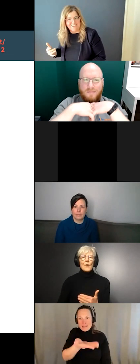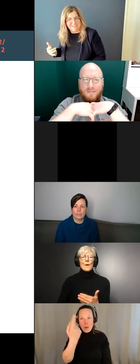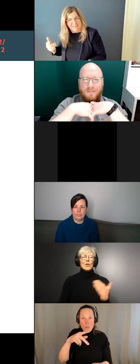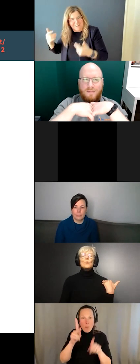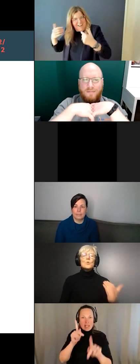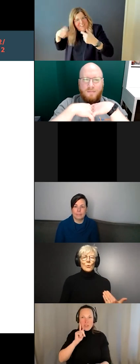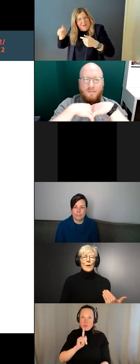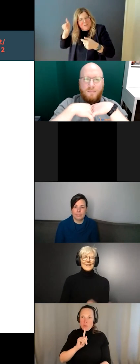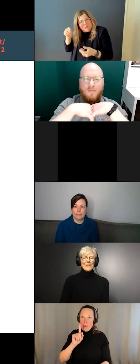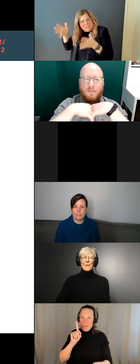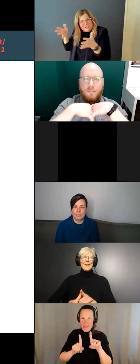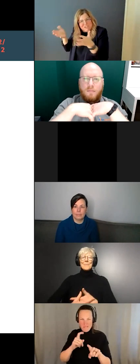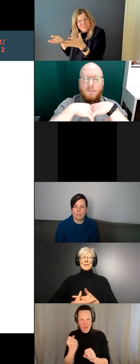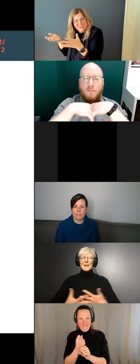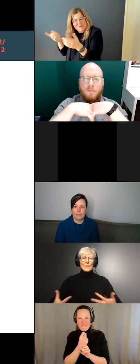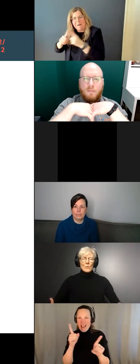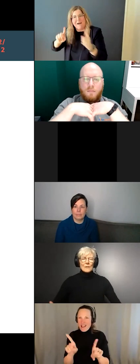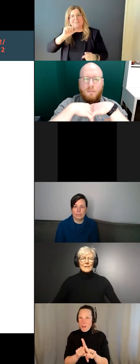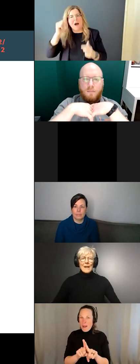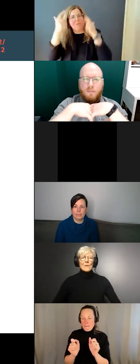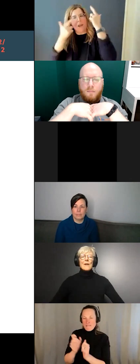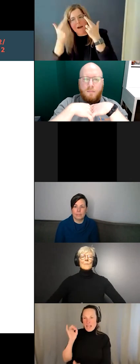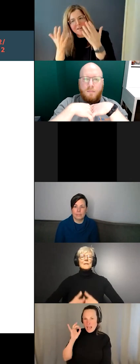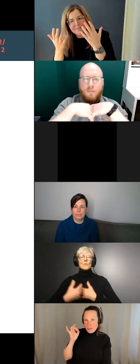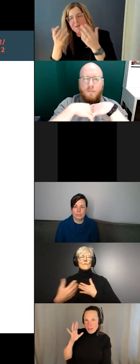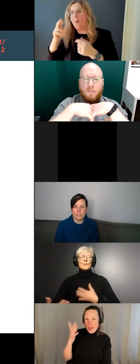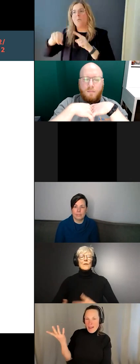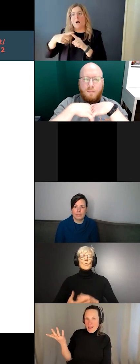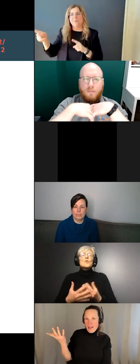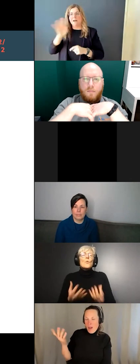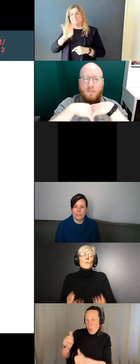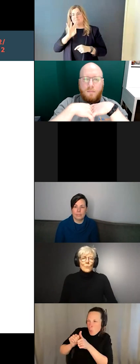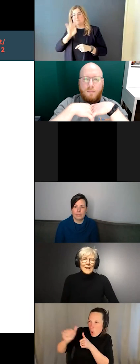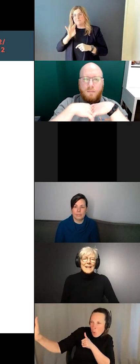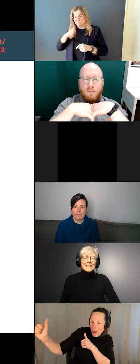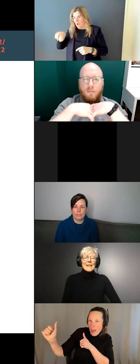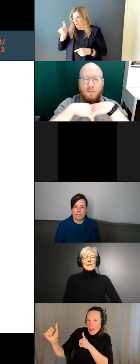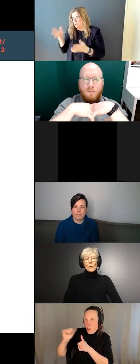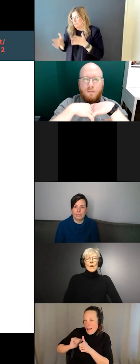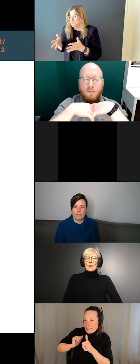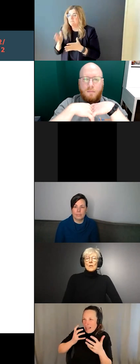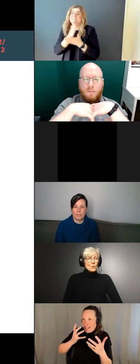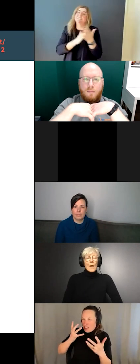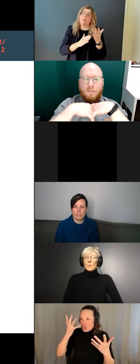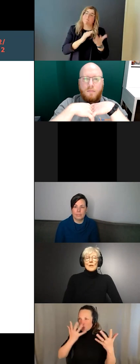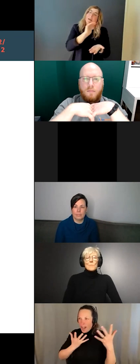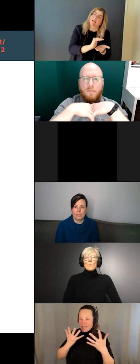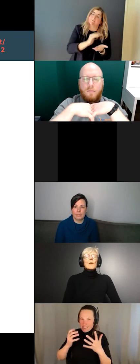gens qui peuvent entendre, mais qui sont trop loin ou vous ne pouvez pas les entendre. On le fait souvent sans le